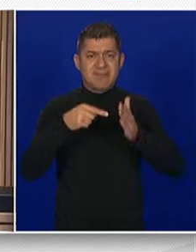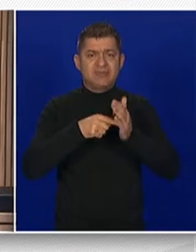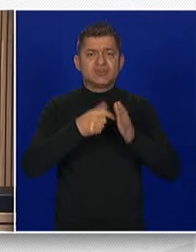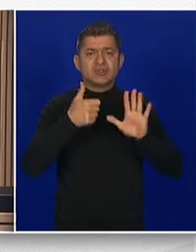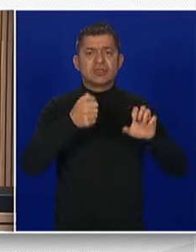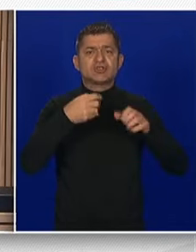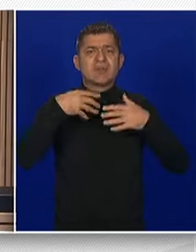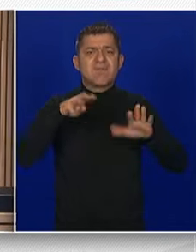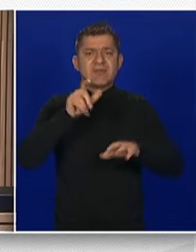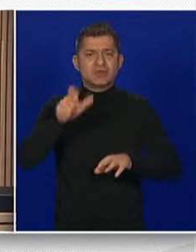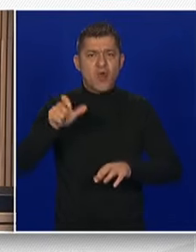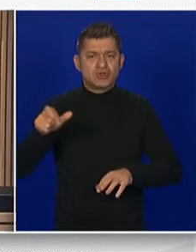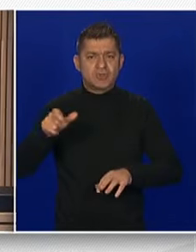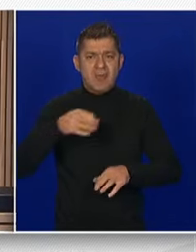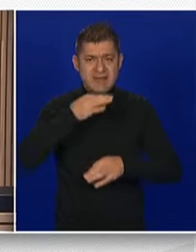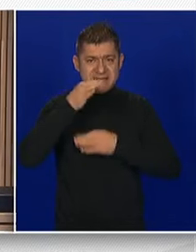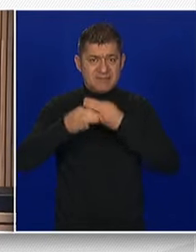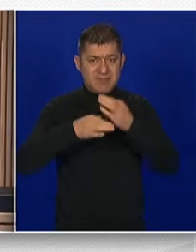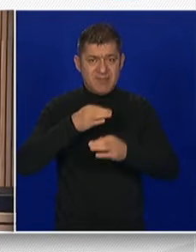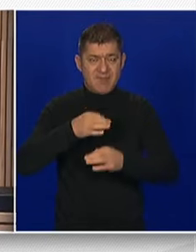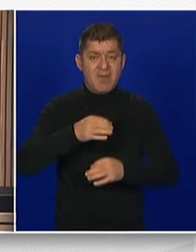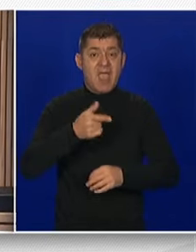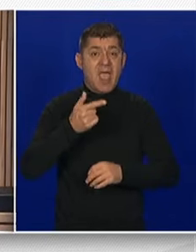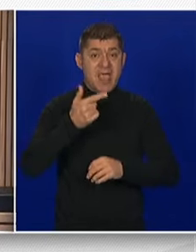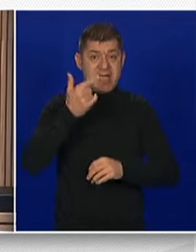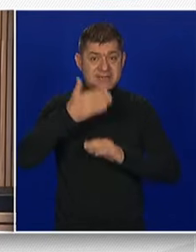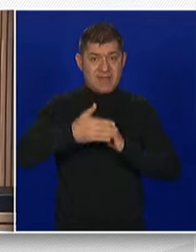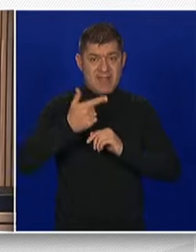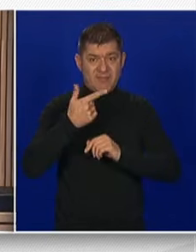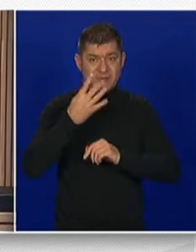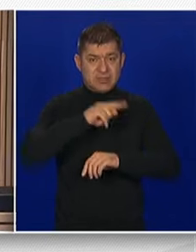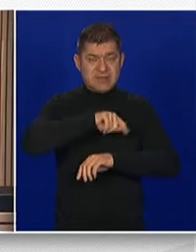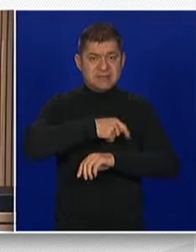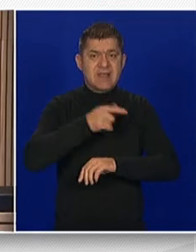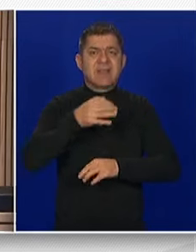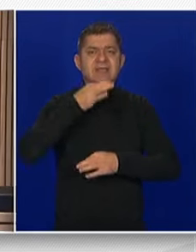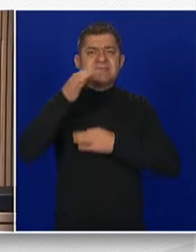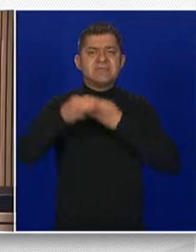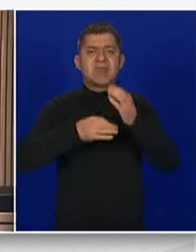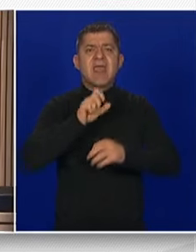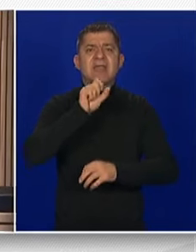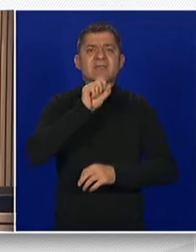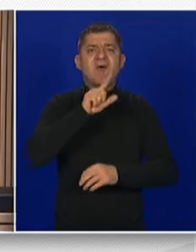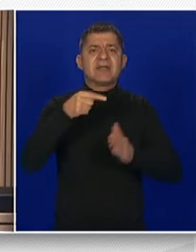837619 osoba. U protekla 24 sata testirano je